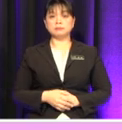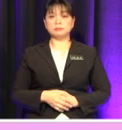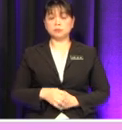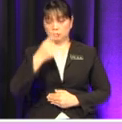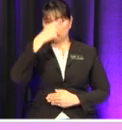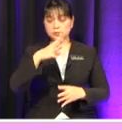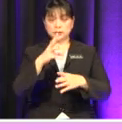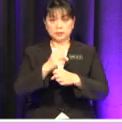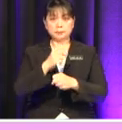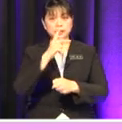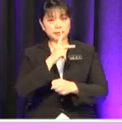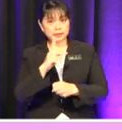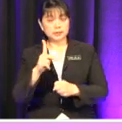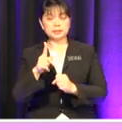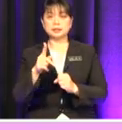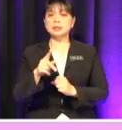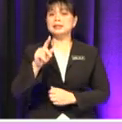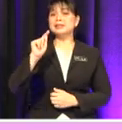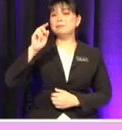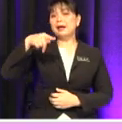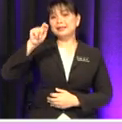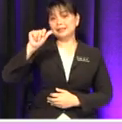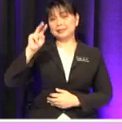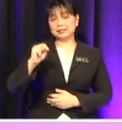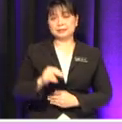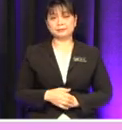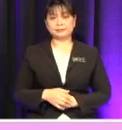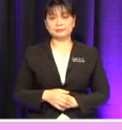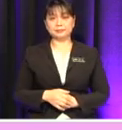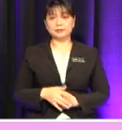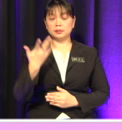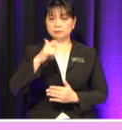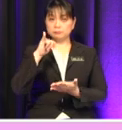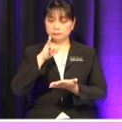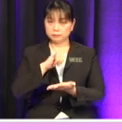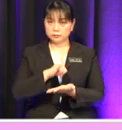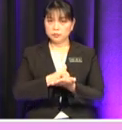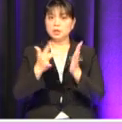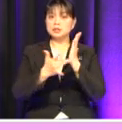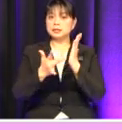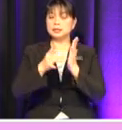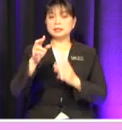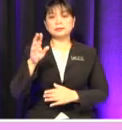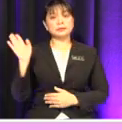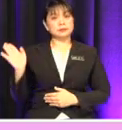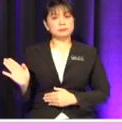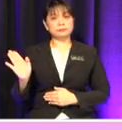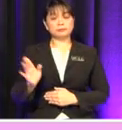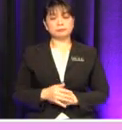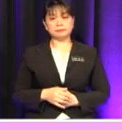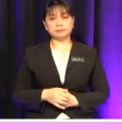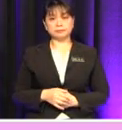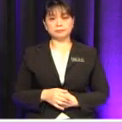ketepatan lakuan Oke kemudian si teknik rise Oke ini